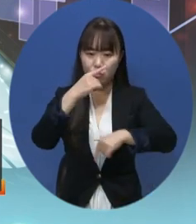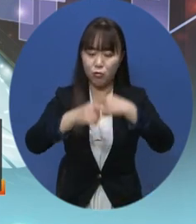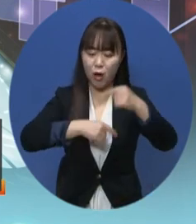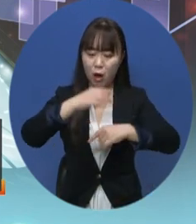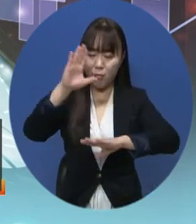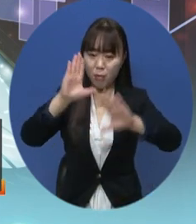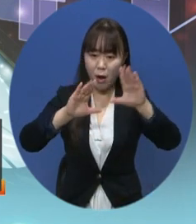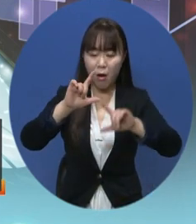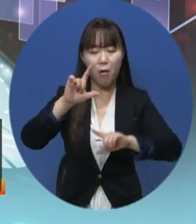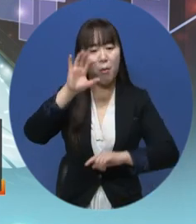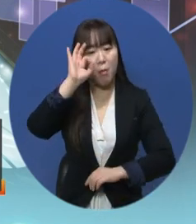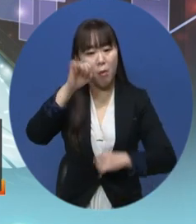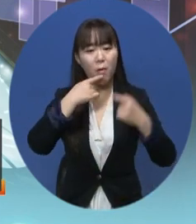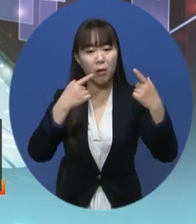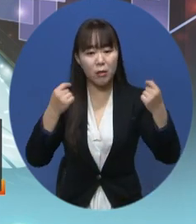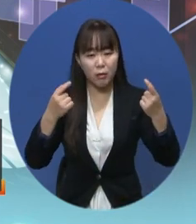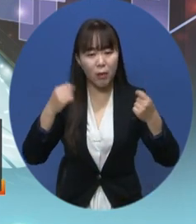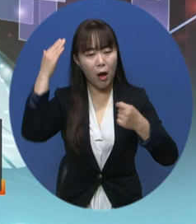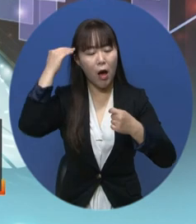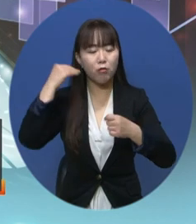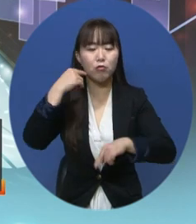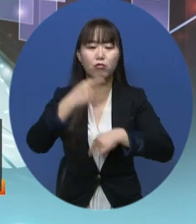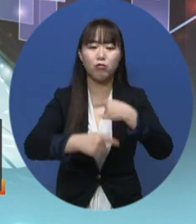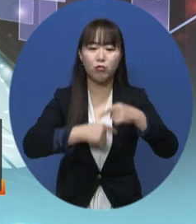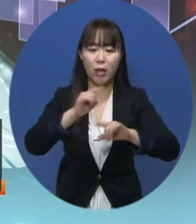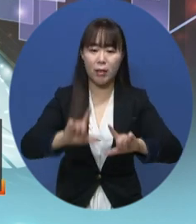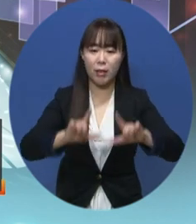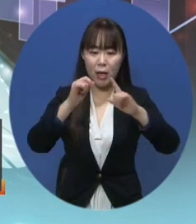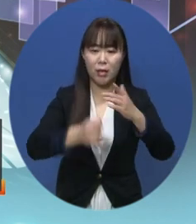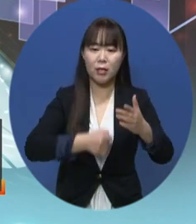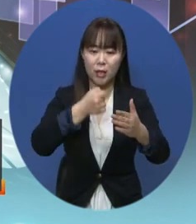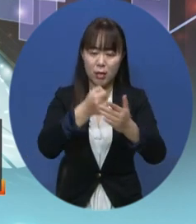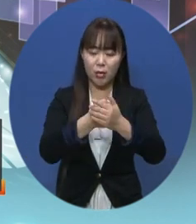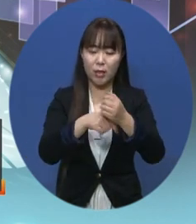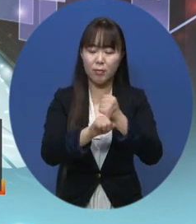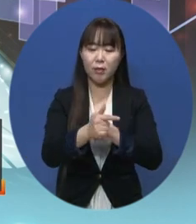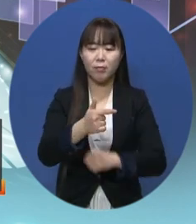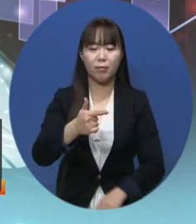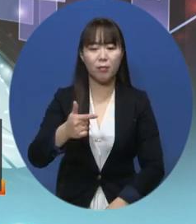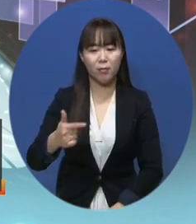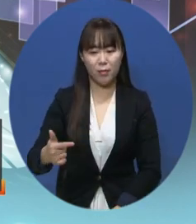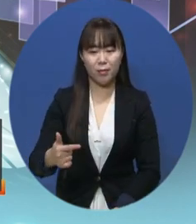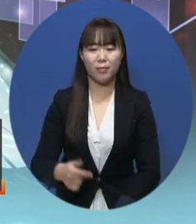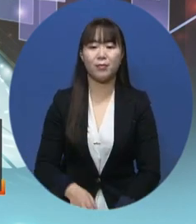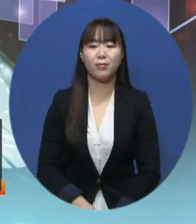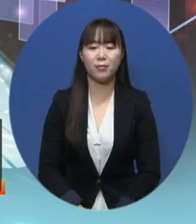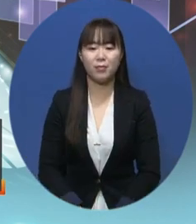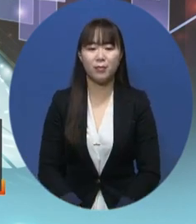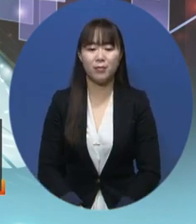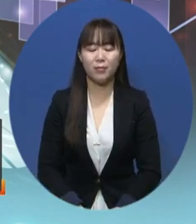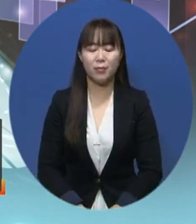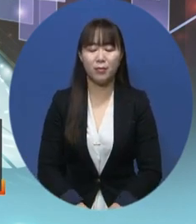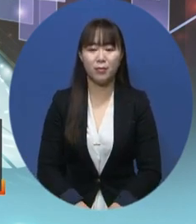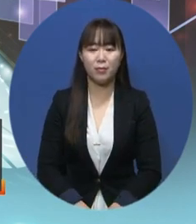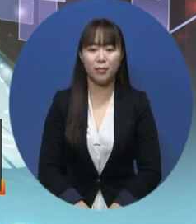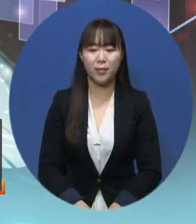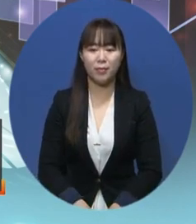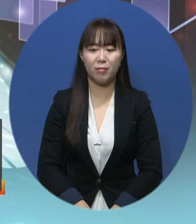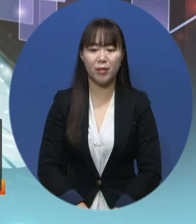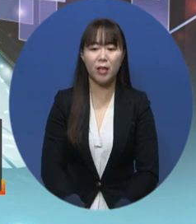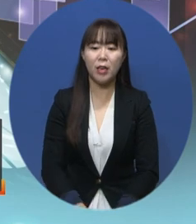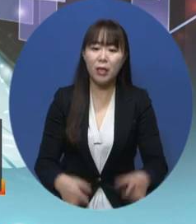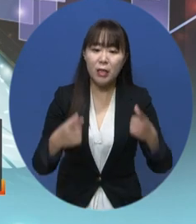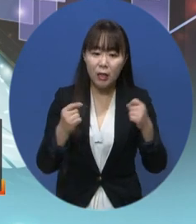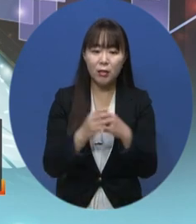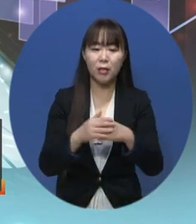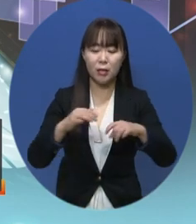모습을 볼 수 있도록 한 것도 한국 수어의 날 제정에 큰 의미가 있을 것입니다.